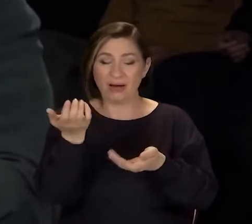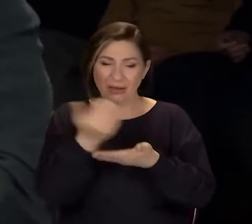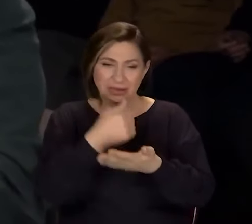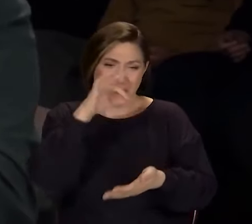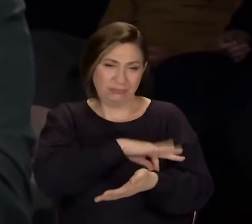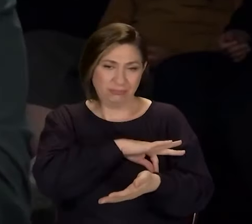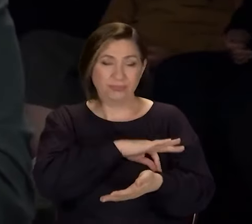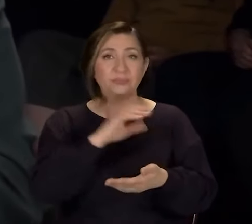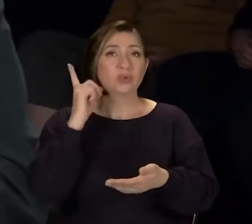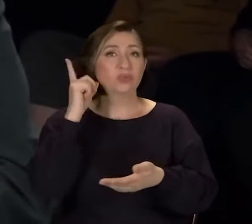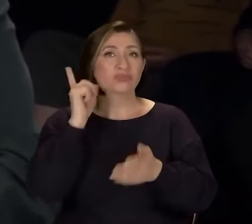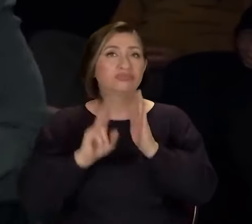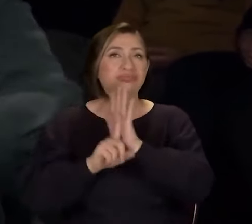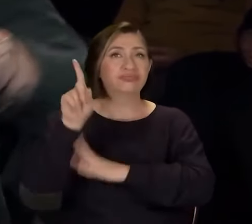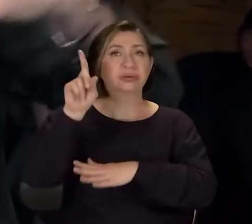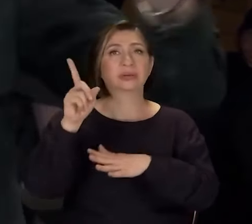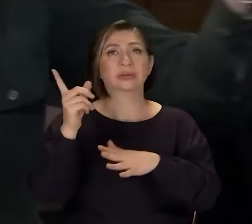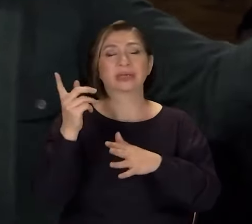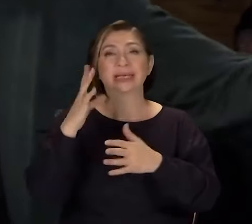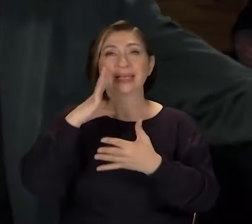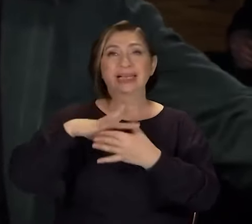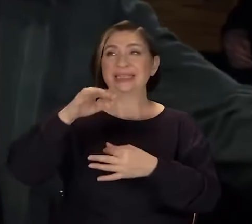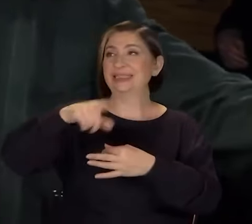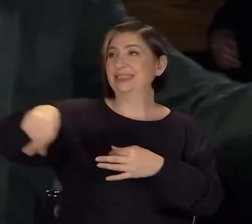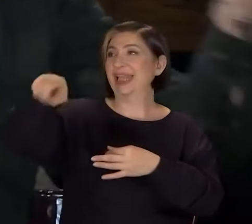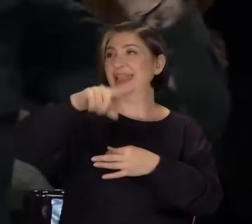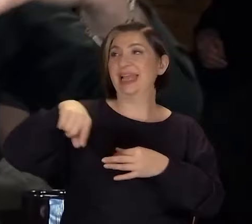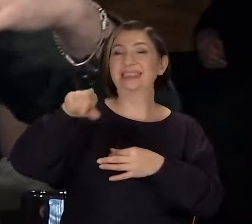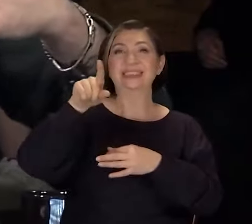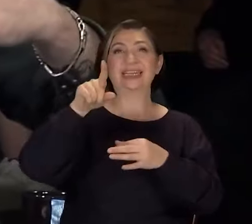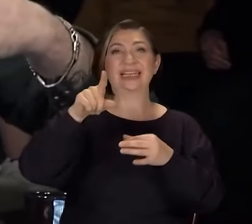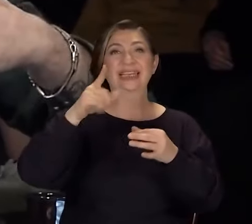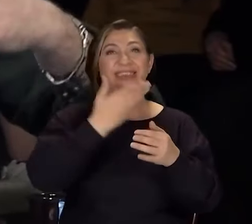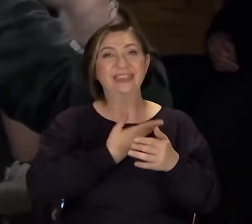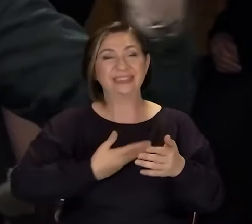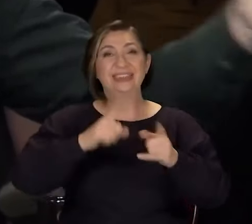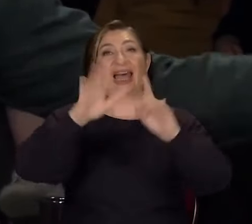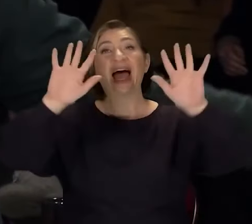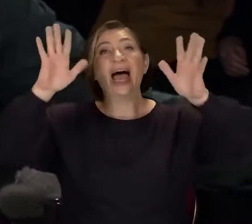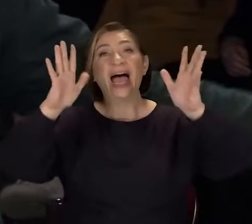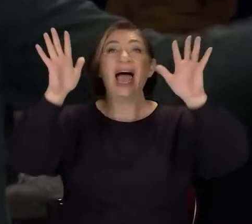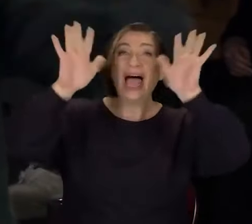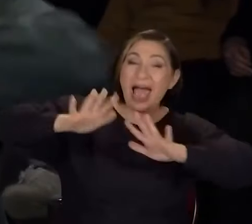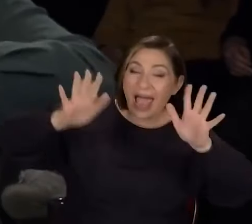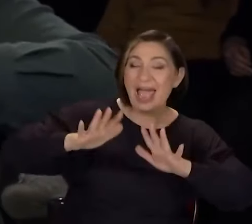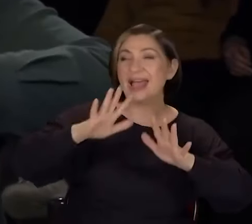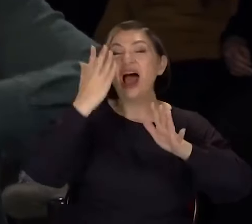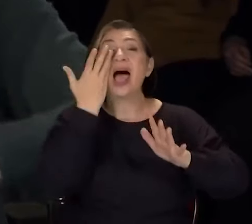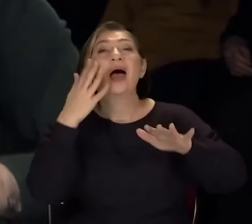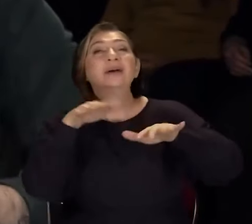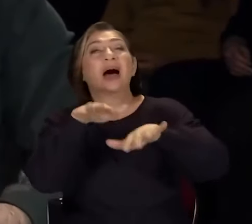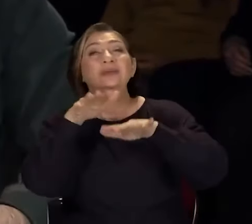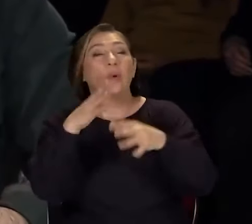kazanmak, şan şöhret sahibi olmak, işte insanlar seni sevsin, senin şarkılarını hep bir ağızdan